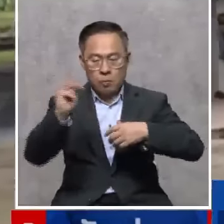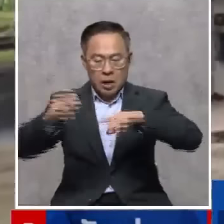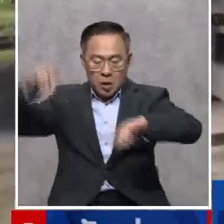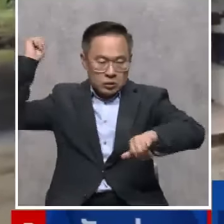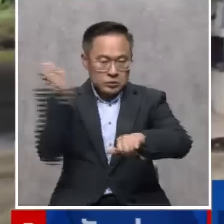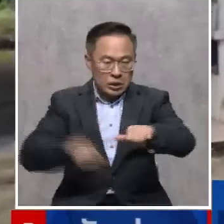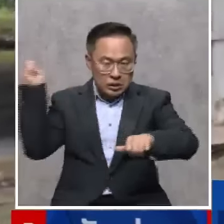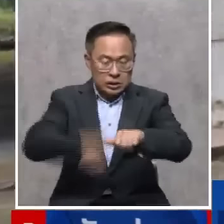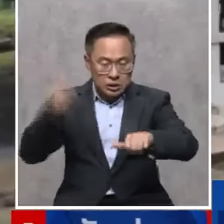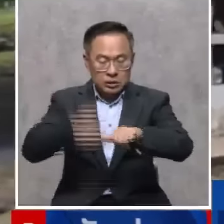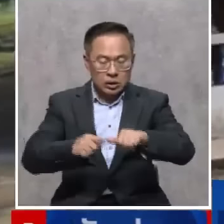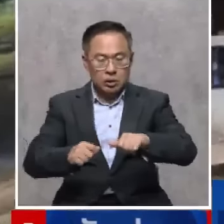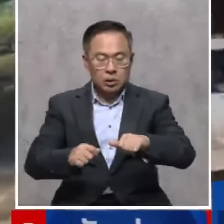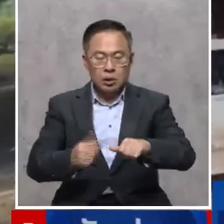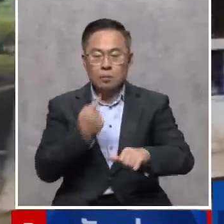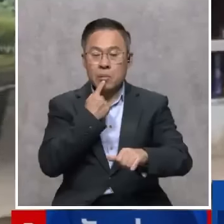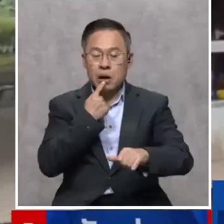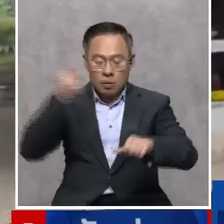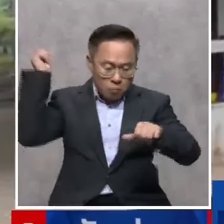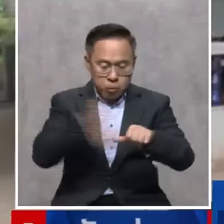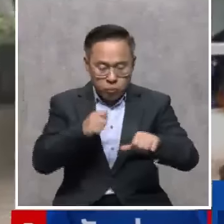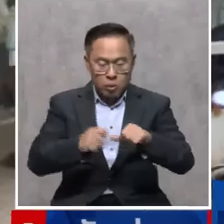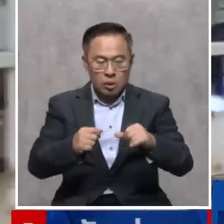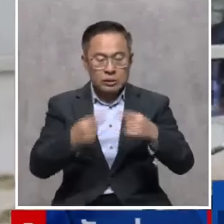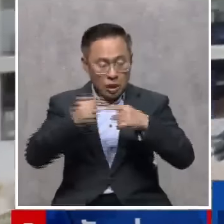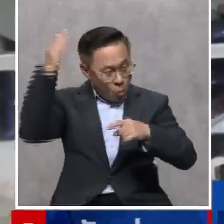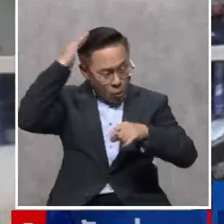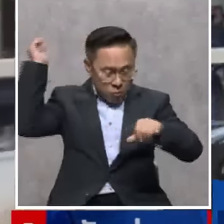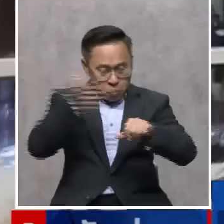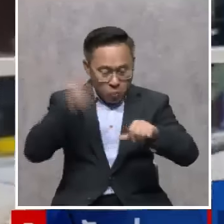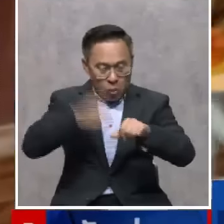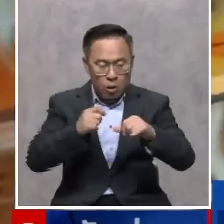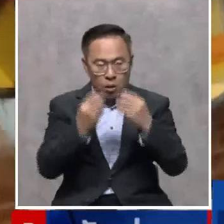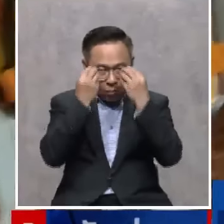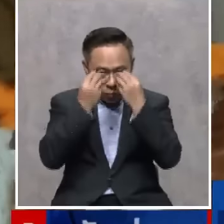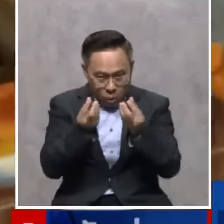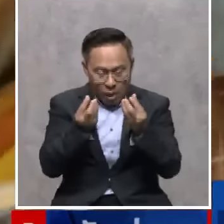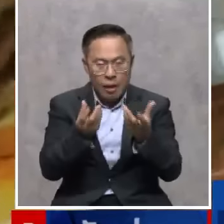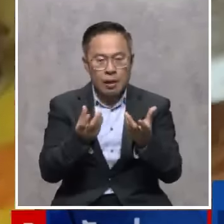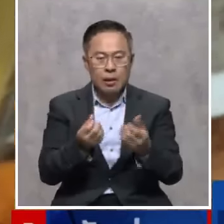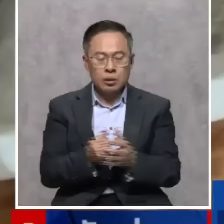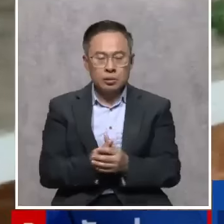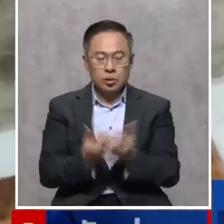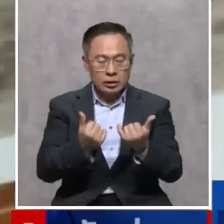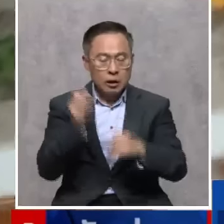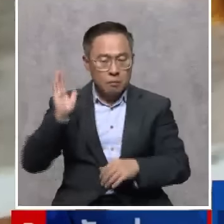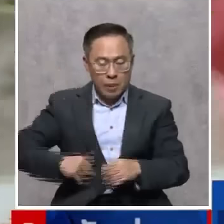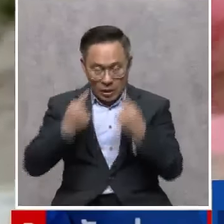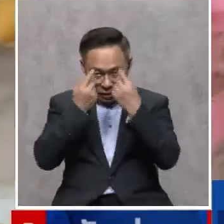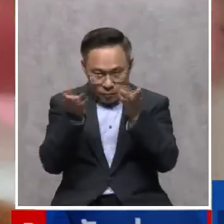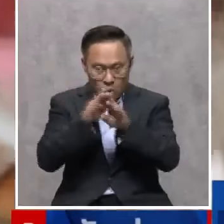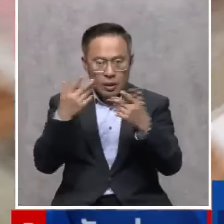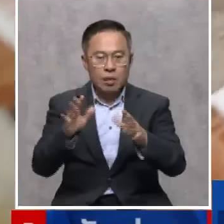แล้วนะคะแล้วก็ยังอยู่ในความดูแลของสัตวแพทย์อย่างใกล้ชิดส่วนทางเจ้าอาวาสตอนนี้ยังไม่มีความเคลื่อนไหวใด